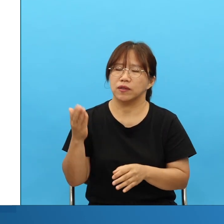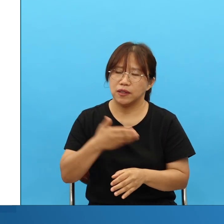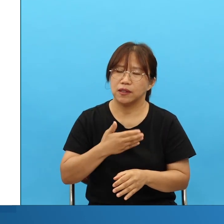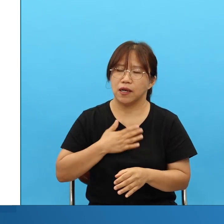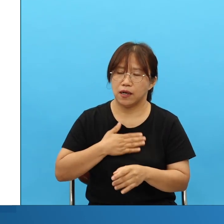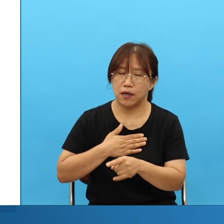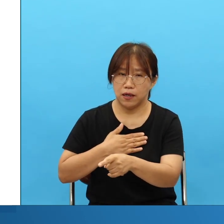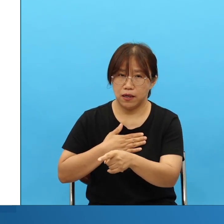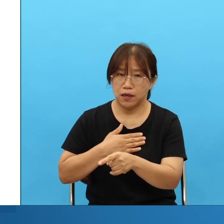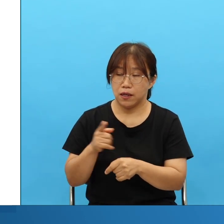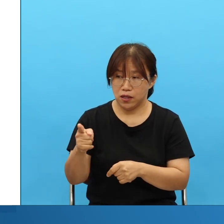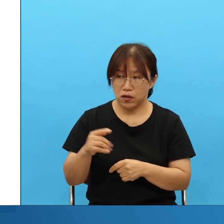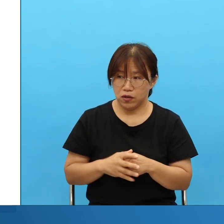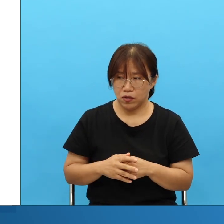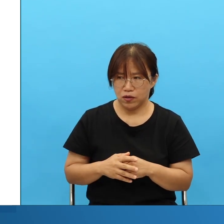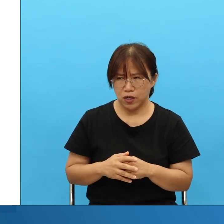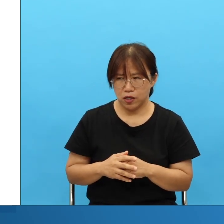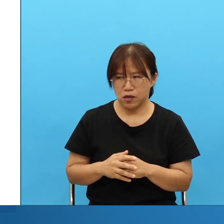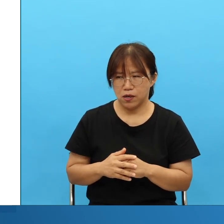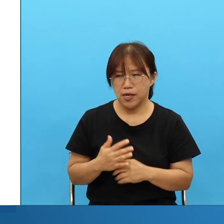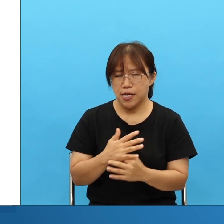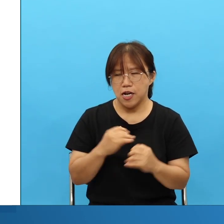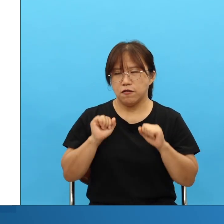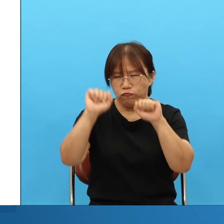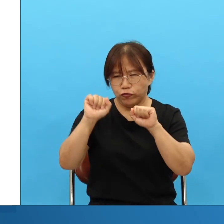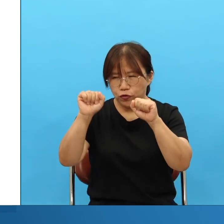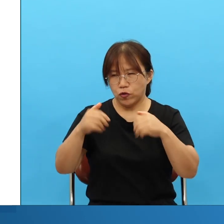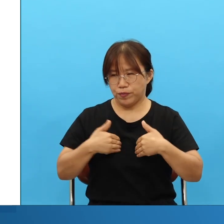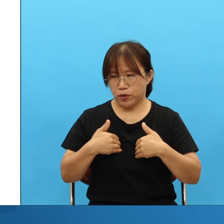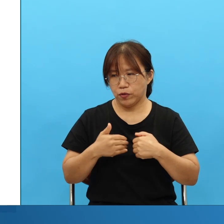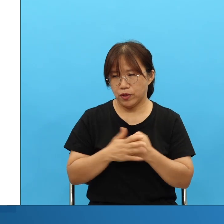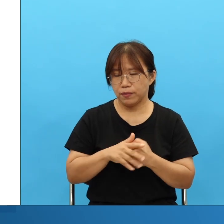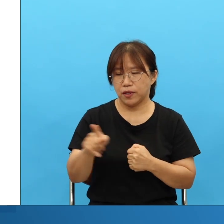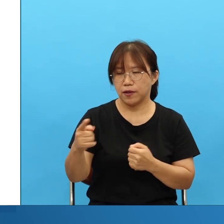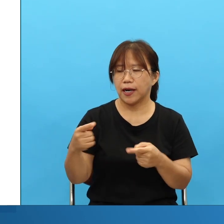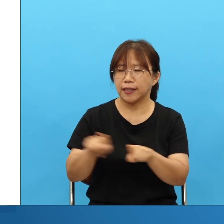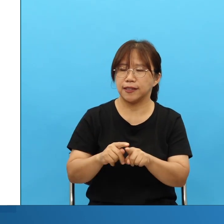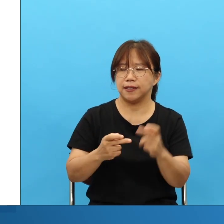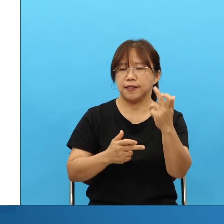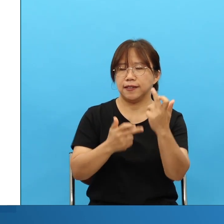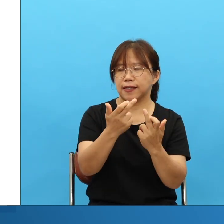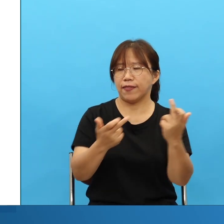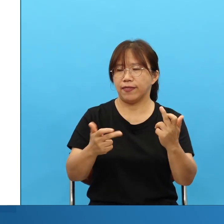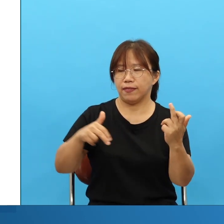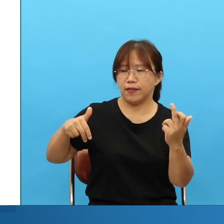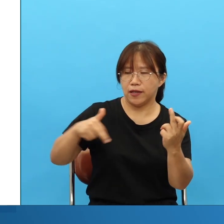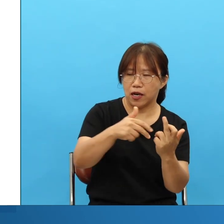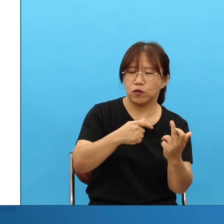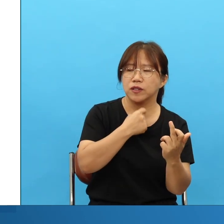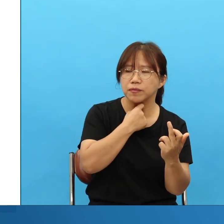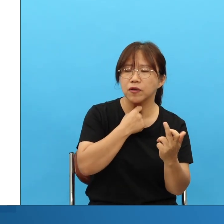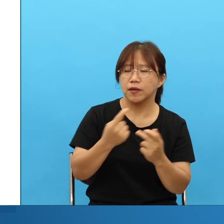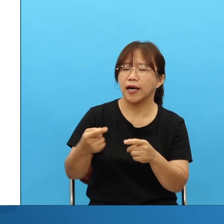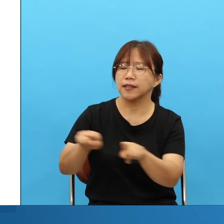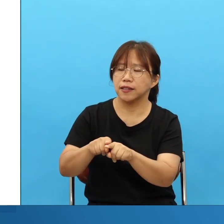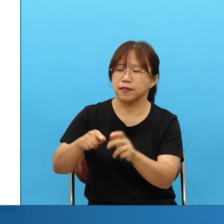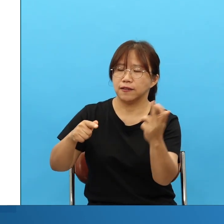싶어서 이제 빨리 집에 가서 내가 옷을 갈아입고 산에 가자. 그러니까 우리 집 뒷산을 데리고 갔어요.